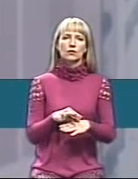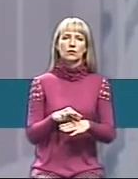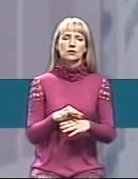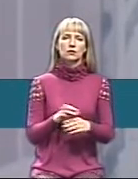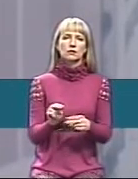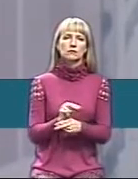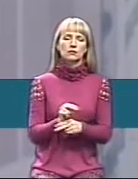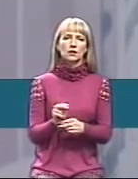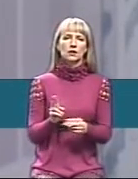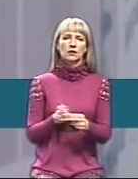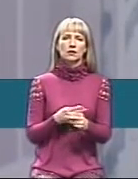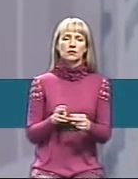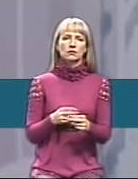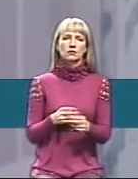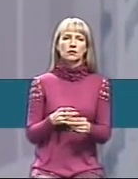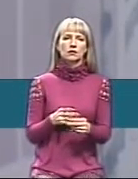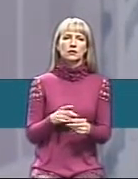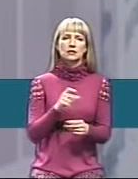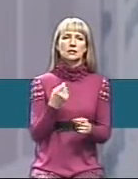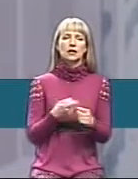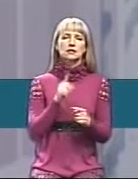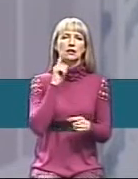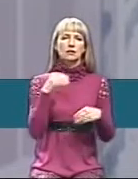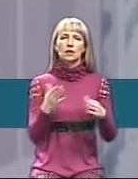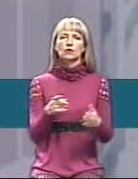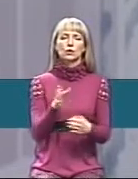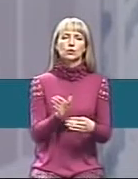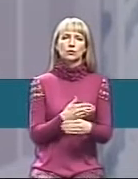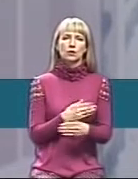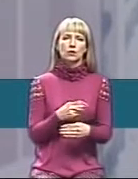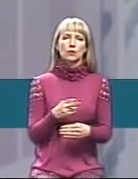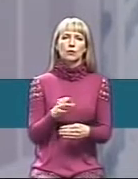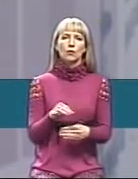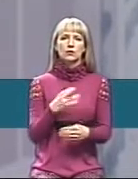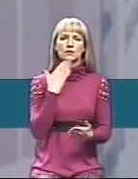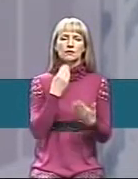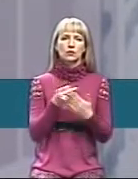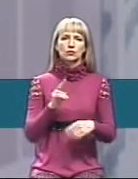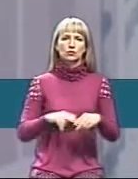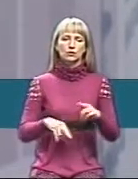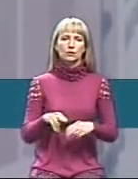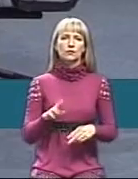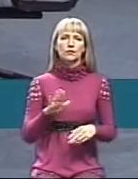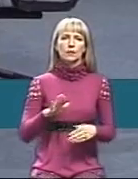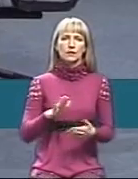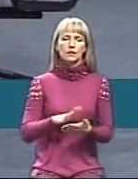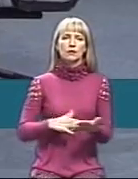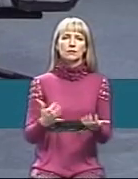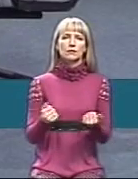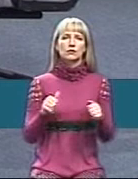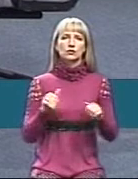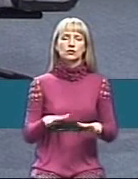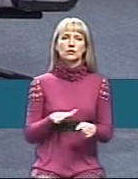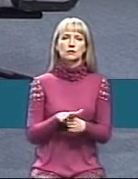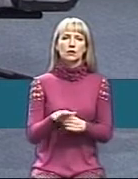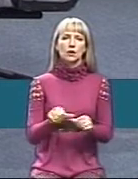реконструкцию, за те зеленые насаждения, которые он удаляет под свою стройку. Далее принимается решение исполнительного комитета,